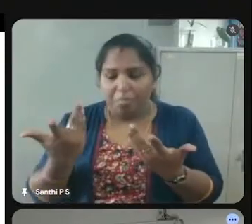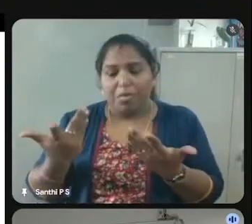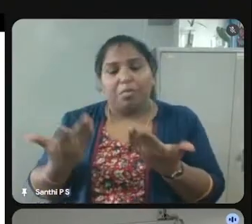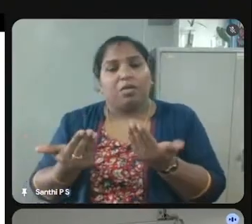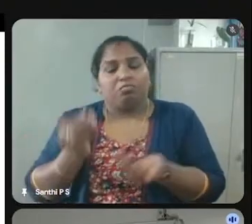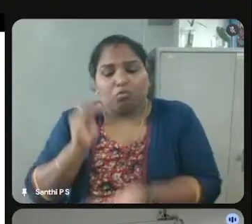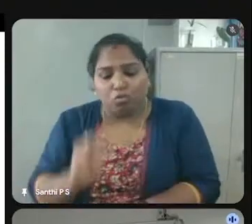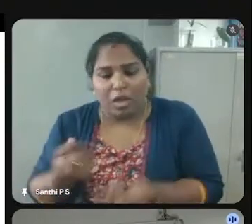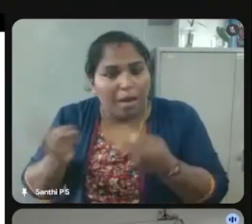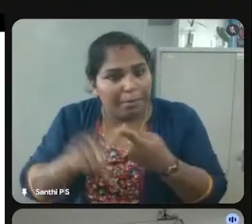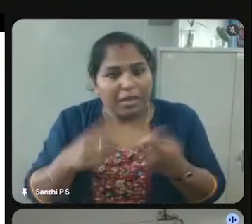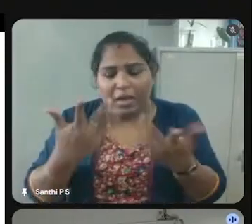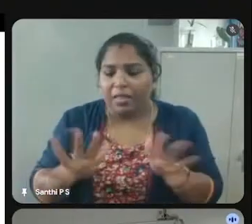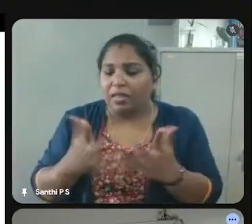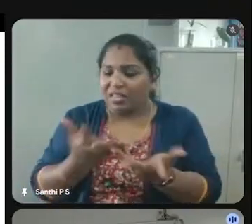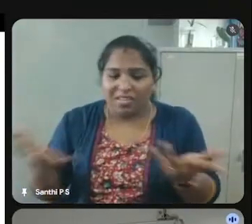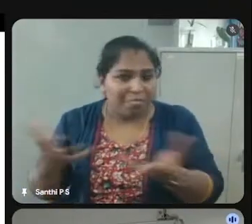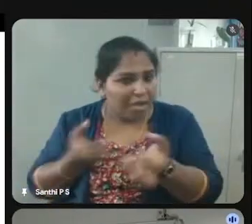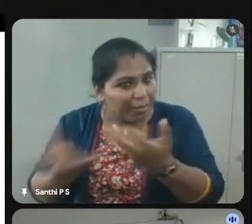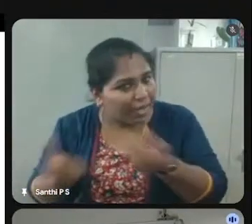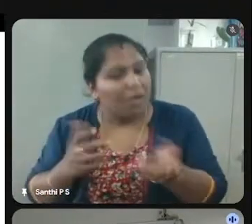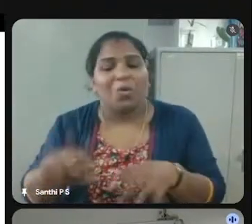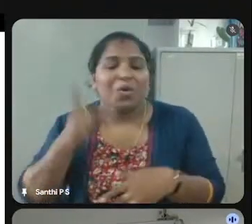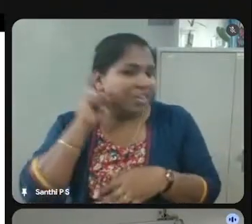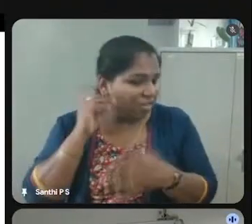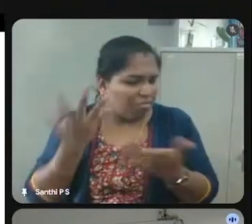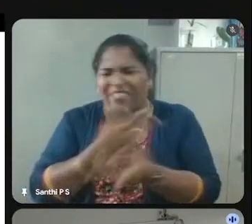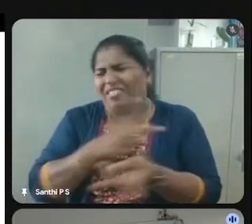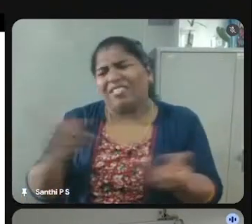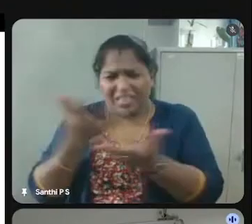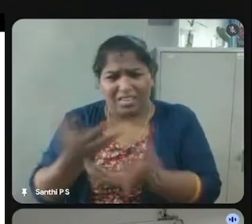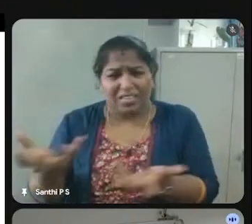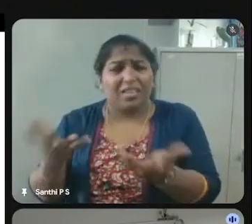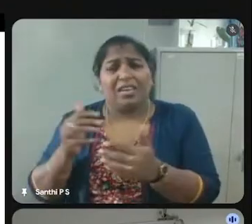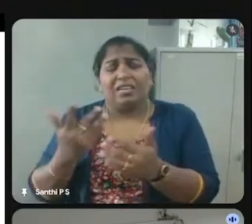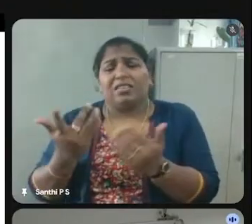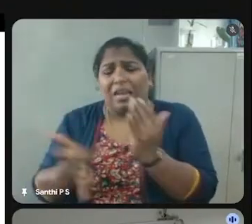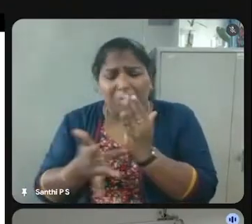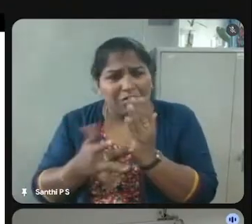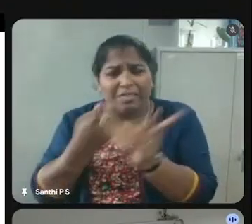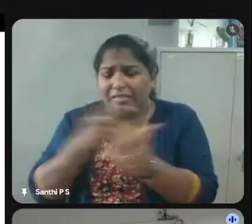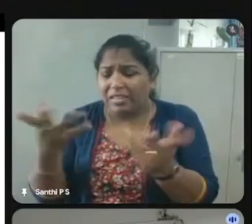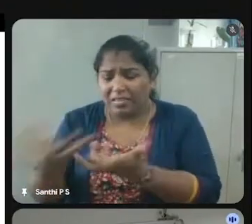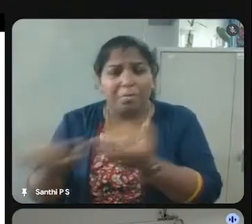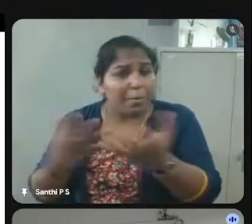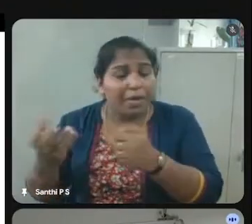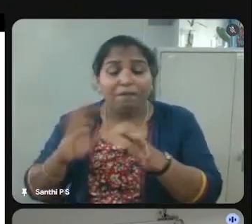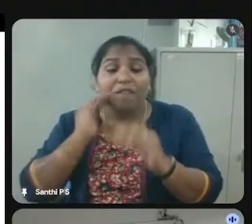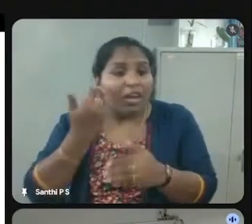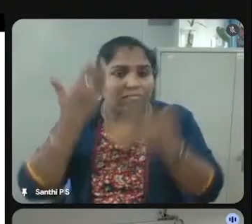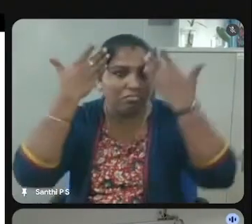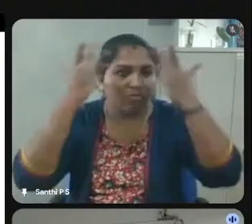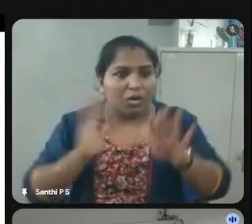ഒരു മെറ്റീരിയൽ ആണെന്നുണ്ടെങ്കിലും അല്ലെങ്കിൽ ഒരു ഡിവൈസ് ആണെന്നുണ്ടെങ്കിലും അത് കുഞ്ഞിന് പ്രൊവൈഡ് ചെയ്യേണ്ടത് എപ്പോഴായിരിക്കും ഒരു അത്യാവശ്യം വരുന്നതെന്ന് നമുക്ക് പറയാൻ